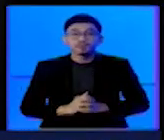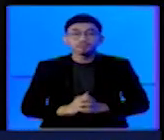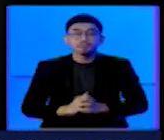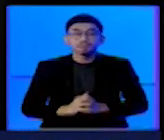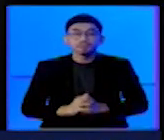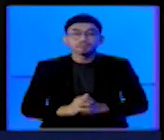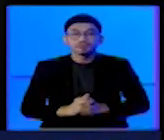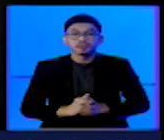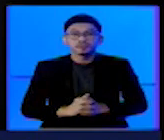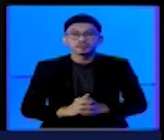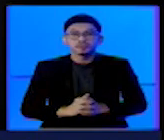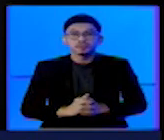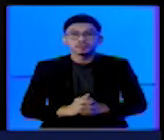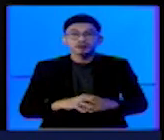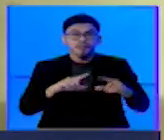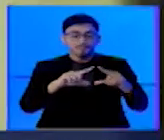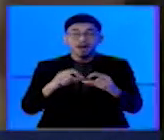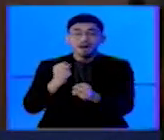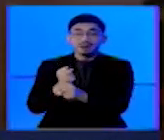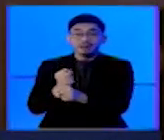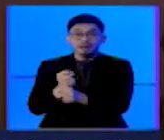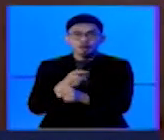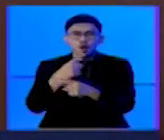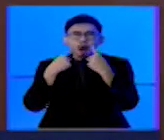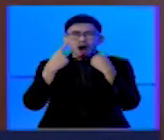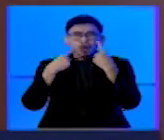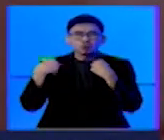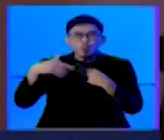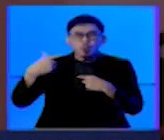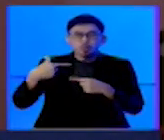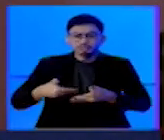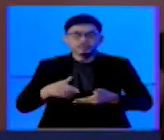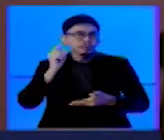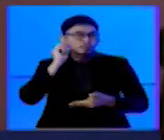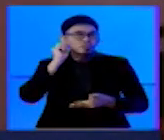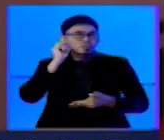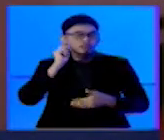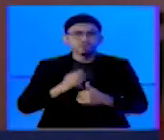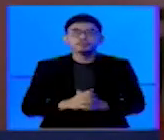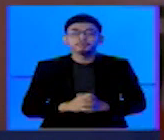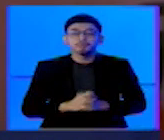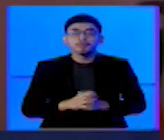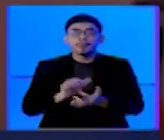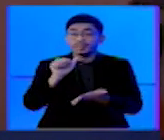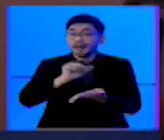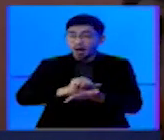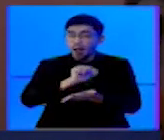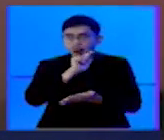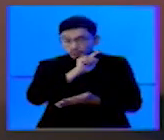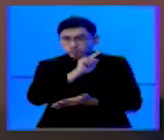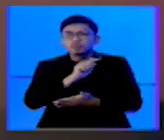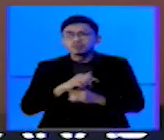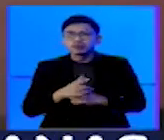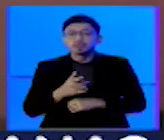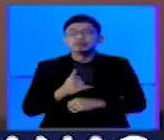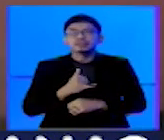AG menangis di gendongan ibunda. Balita 3 tahun warga desa Bumi Jawa, Tegal, Jawa Tengah ini harus menahan sakit